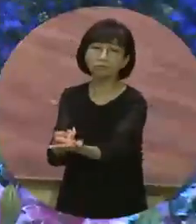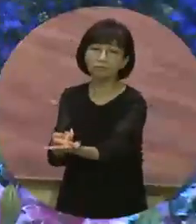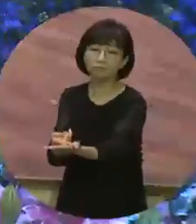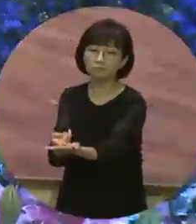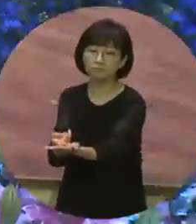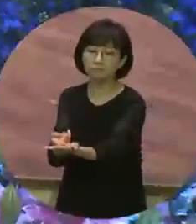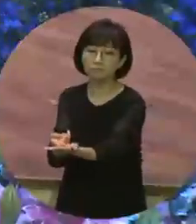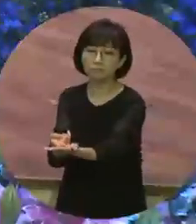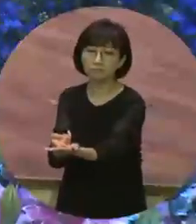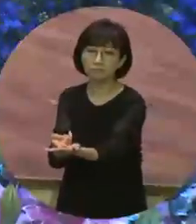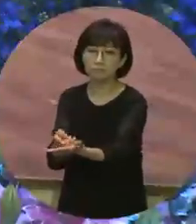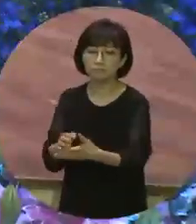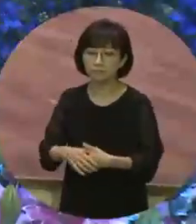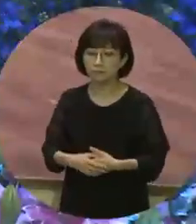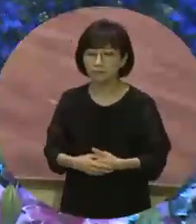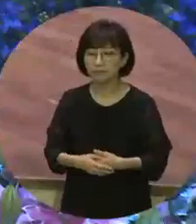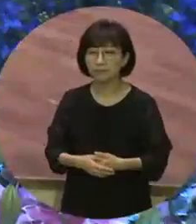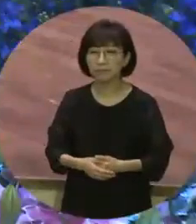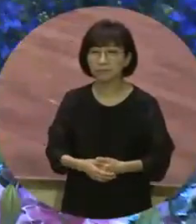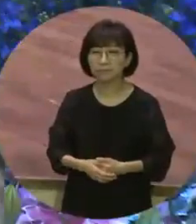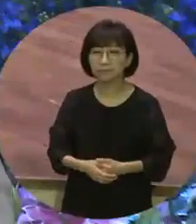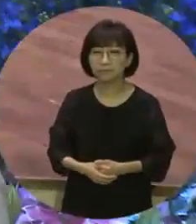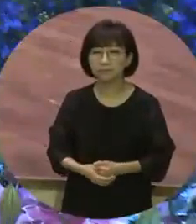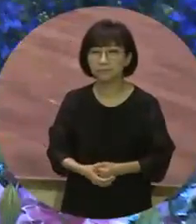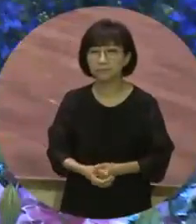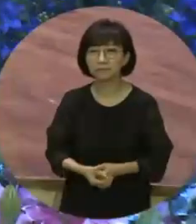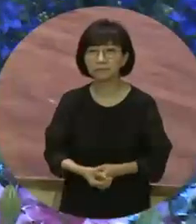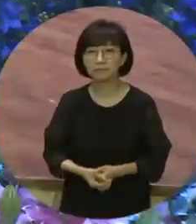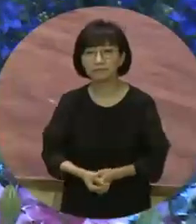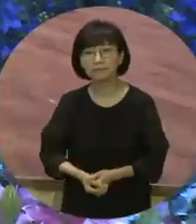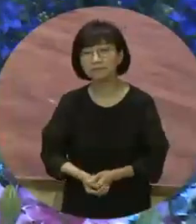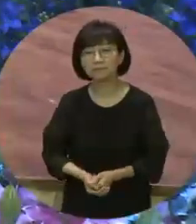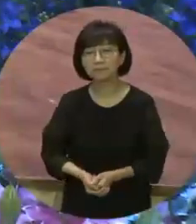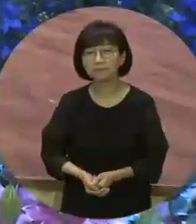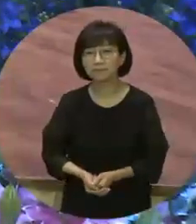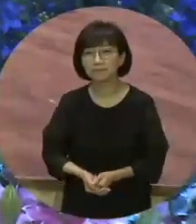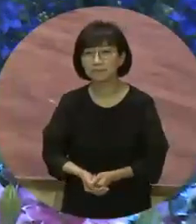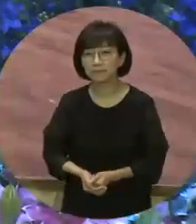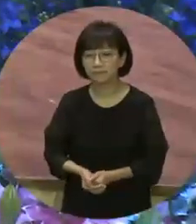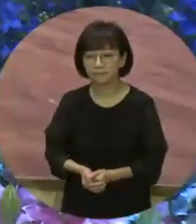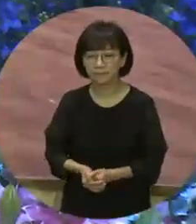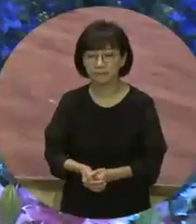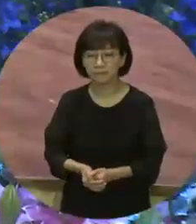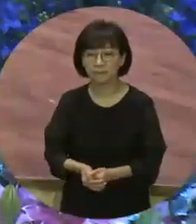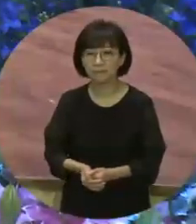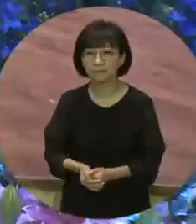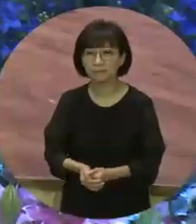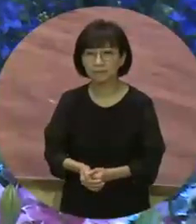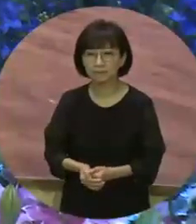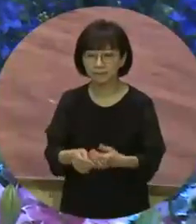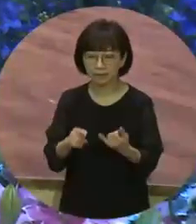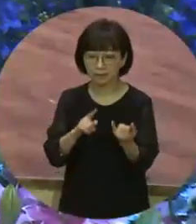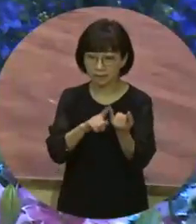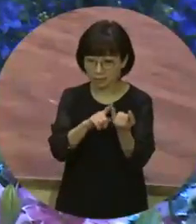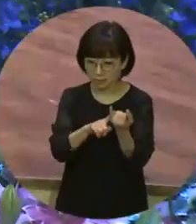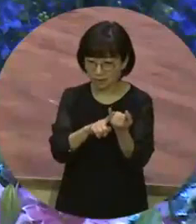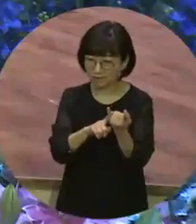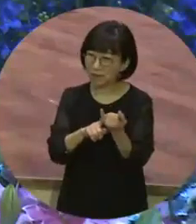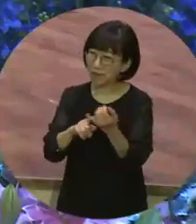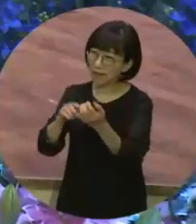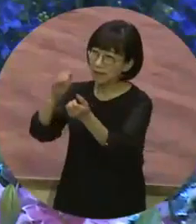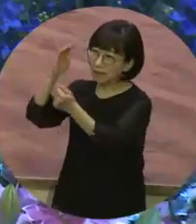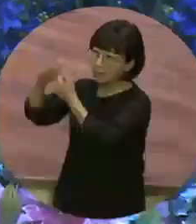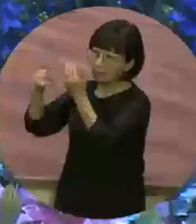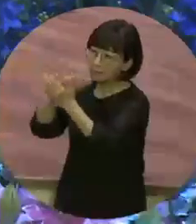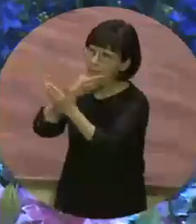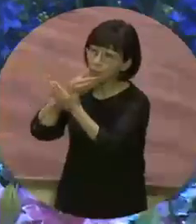그런데 그 믿음으로, 아하, 여호와가 복을 주시는 걸 이 권사님이 알구나.